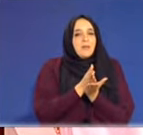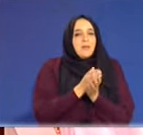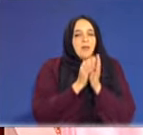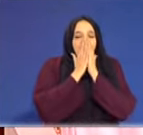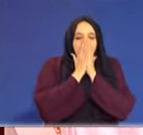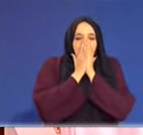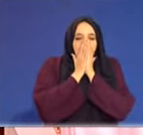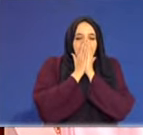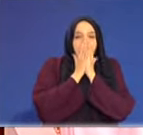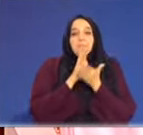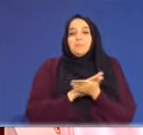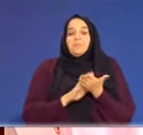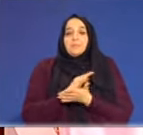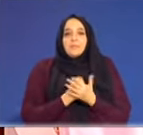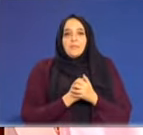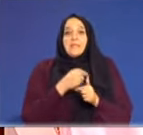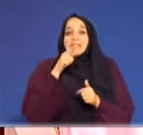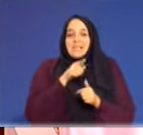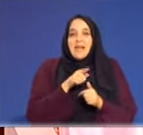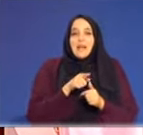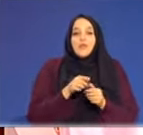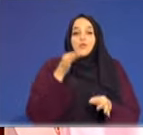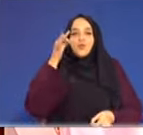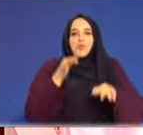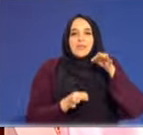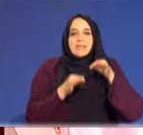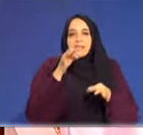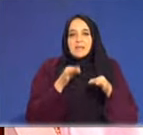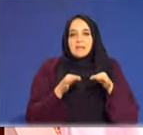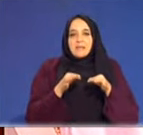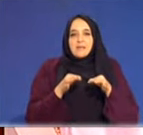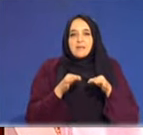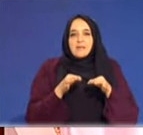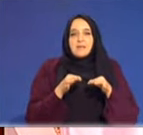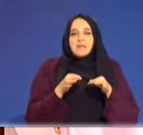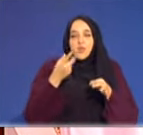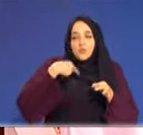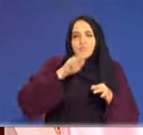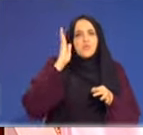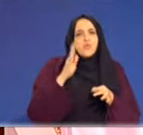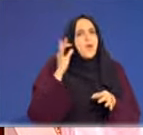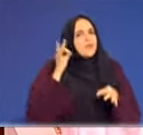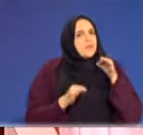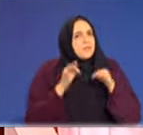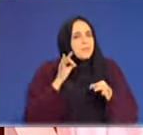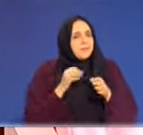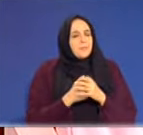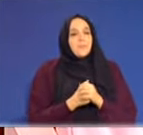العدل الذي ترنو إليه النفوس الشريفة على وجه الإطلاق.